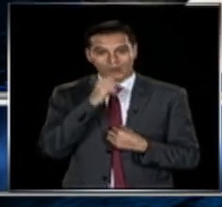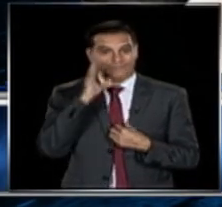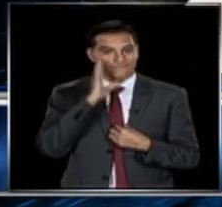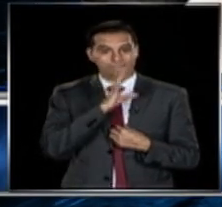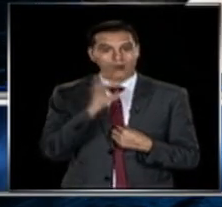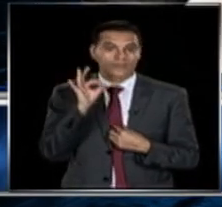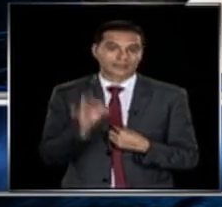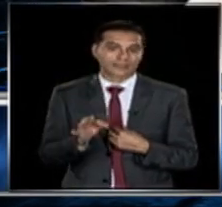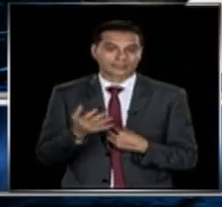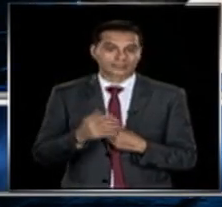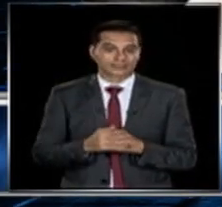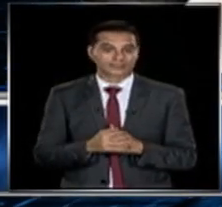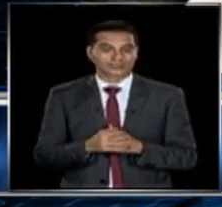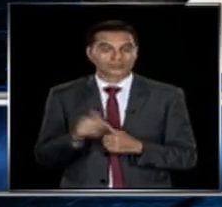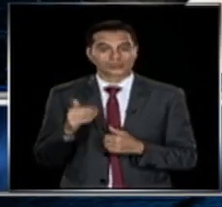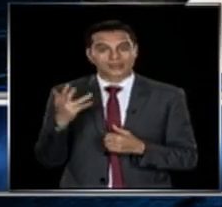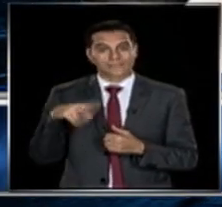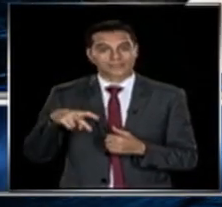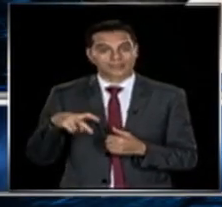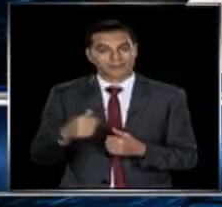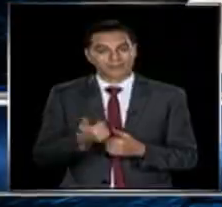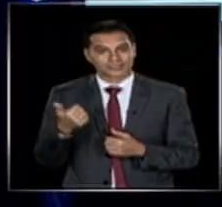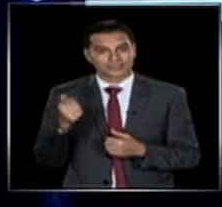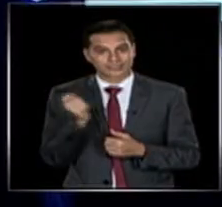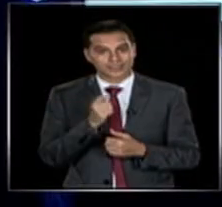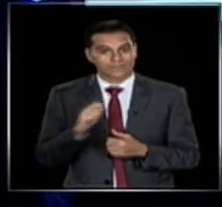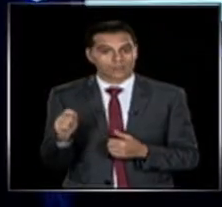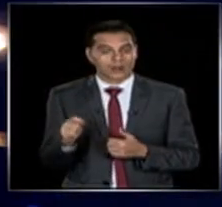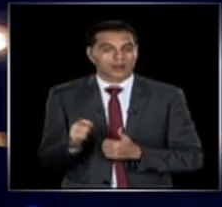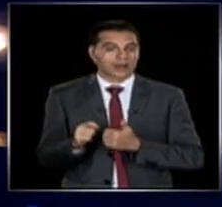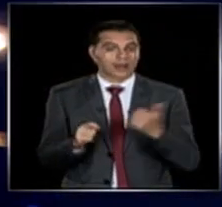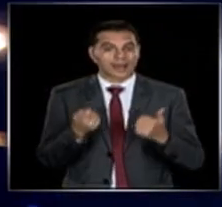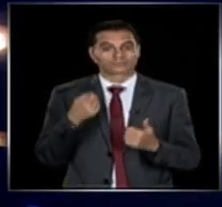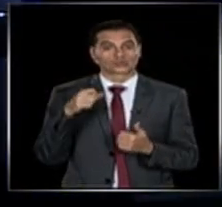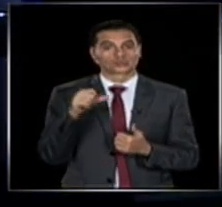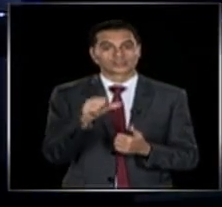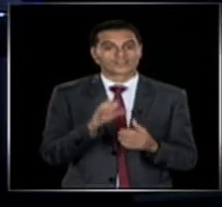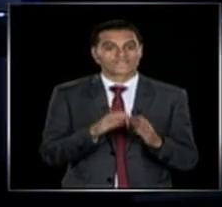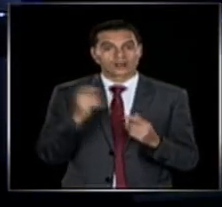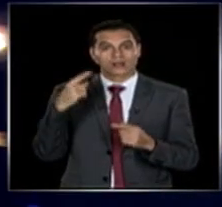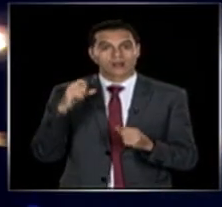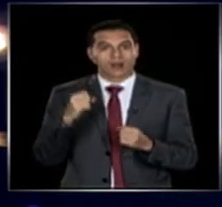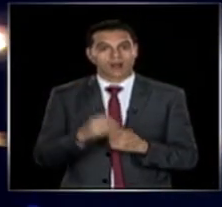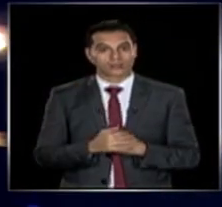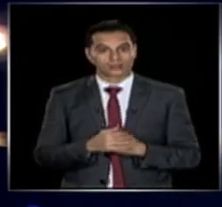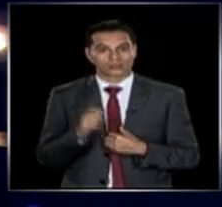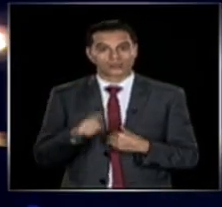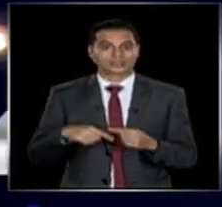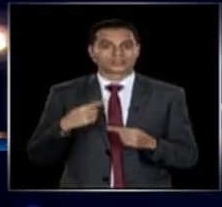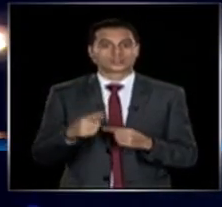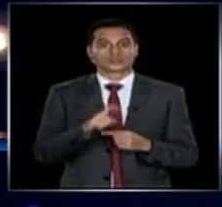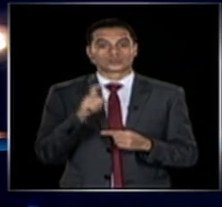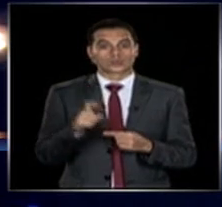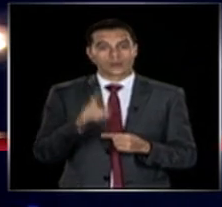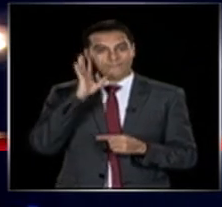عظيمة. النتيجة 80 ساموراي، 95 الرعد. دلوقتي عندنا سؤال